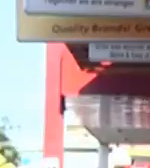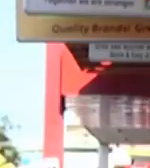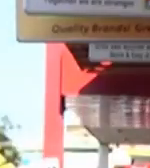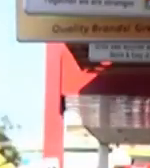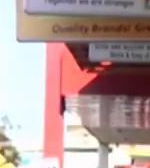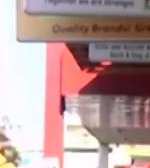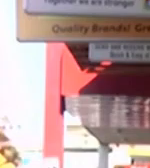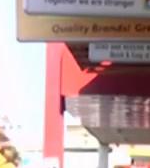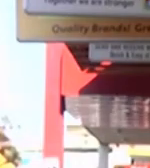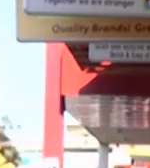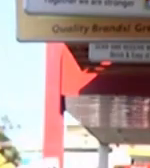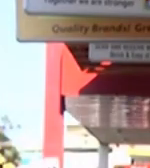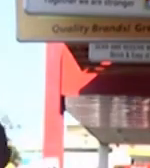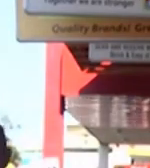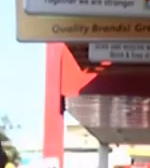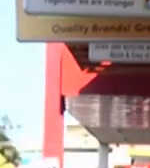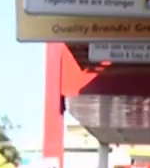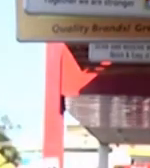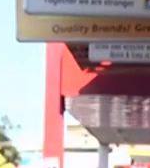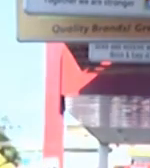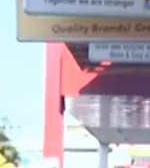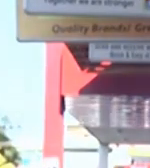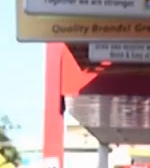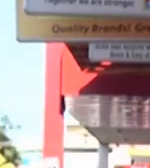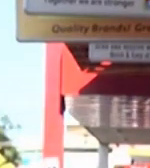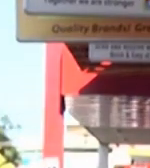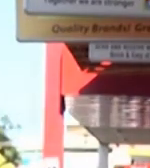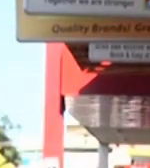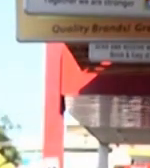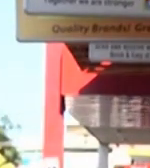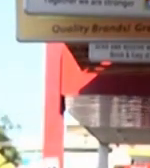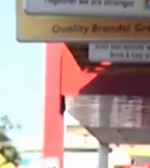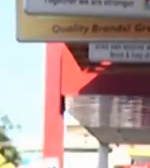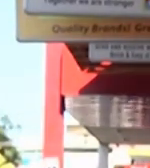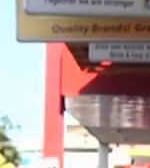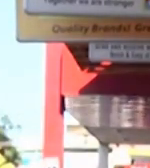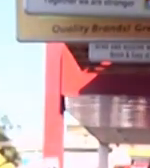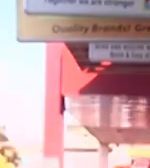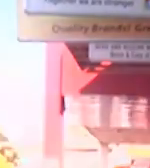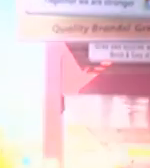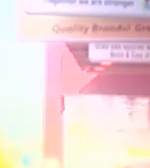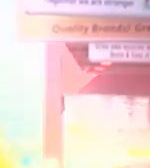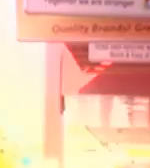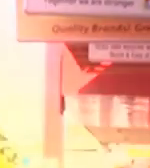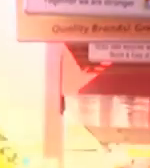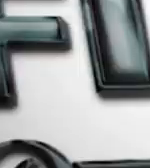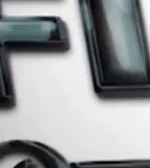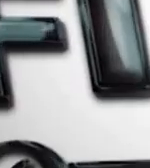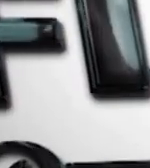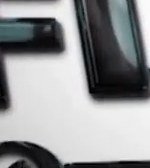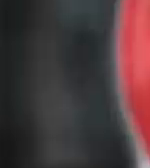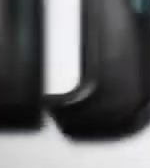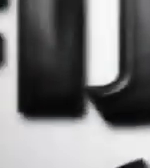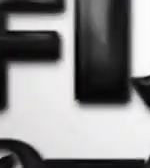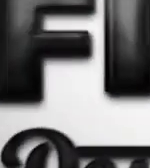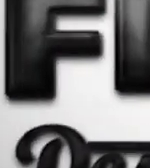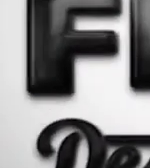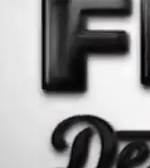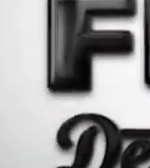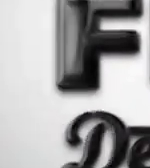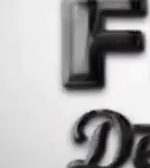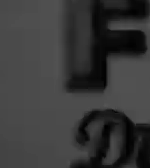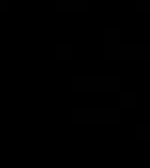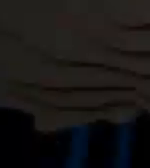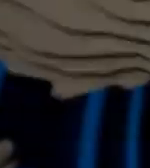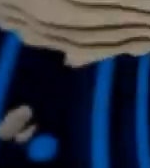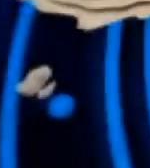मैं दिल्ली में रहता हूँ और रेडियो फीजी रेडियो फीजी रोज सुनता हूँ. रेडियो फीजी 2 देश